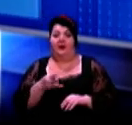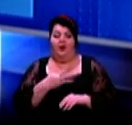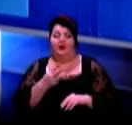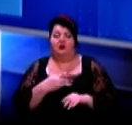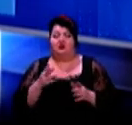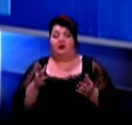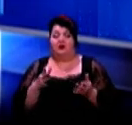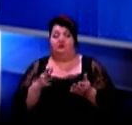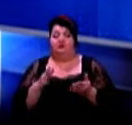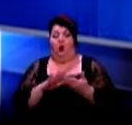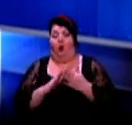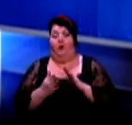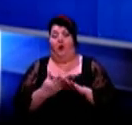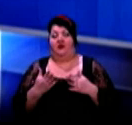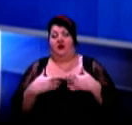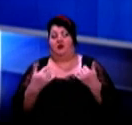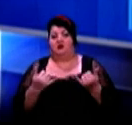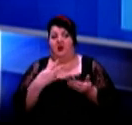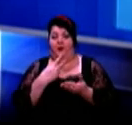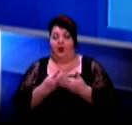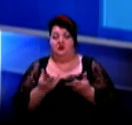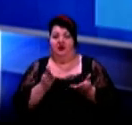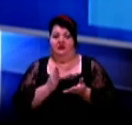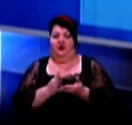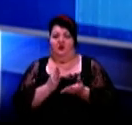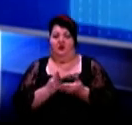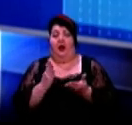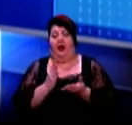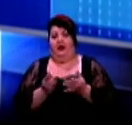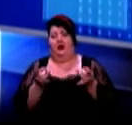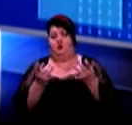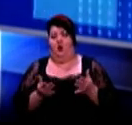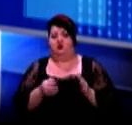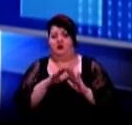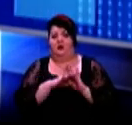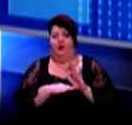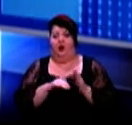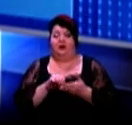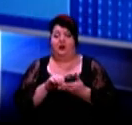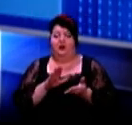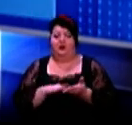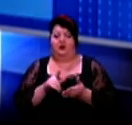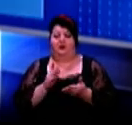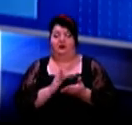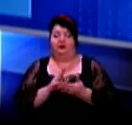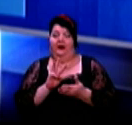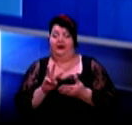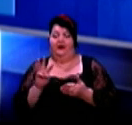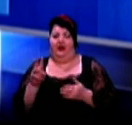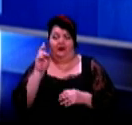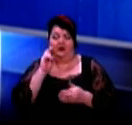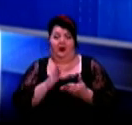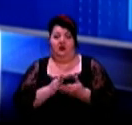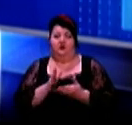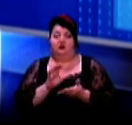ми зараз бачимо, мови, в яких ми зараз знаходимося. І є спрощений порядок реєстрації, він є на сайті Державної служби зайнятості.